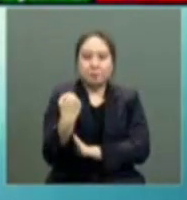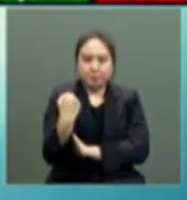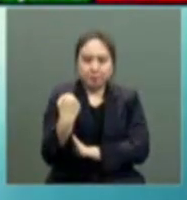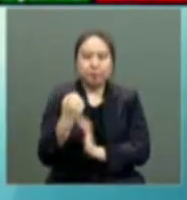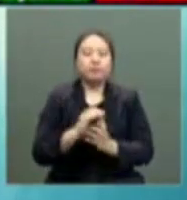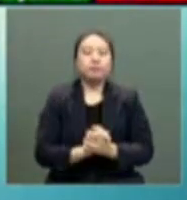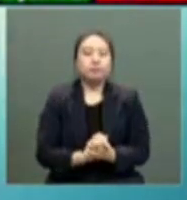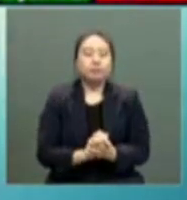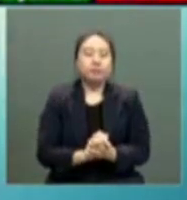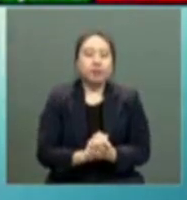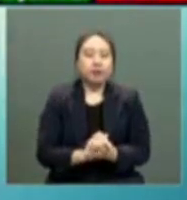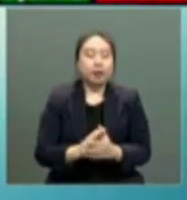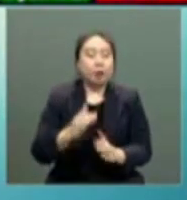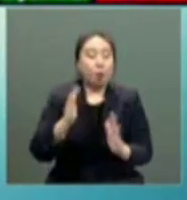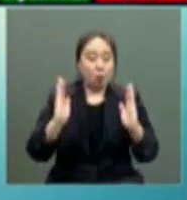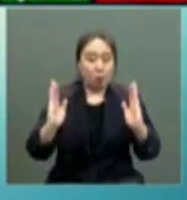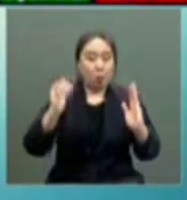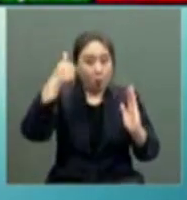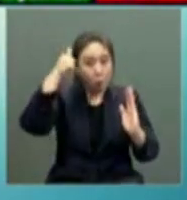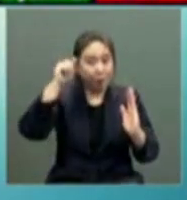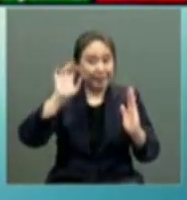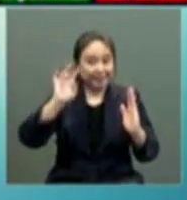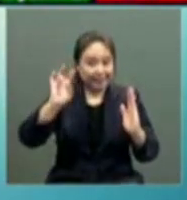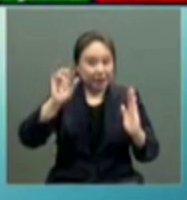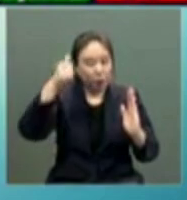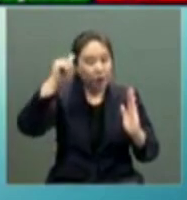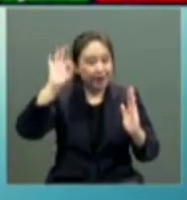หลายท่านจับได้ไหมแล้วเราก็ขอเชิญท่านเข้ามาสู่ระบบของการตรวจทั้งหลายท่านให้ความร่วมมืออย่างดีเราคุมได้อย่างดีเพราะความร่วมมือของพี่น้องประชาชนเพราะฉะนั้นตรงนี้ยืนยันครับว่าว่าเป็นจากการที่เรามีมาตรการต่างๆที่เข้มอย่างนี้แล้วช่วงเวลาของ7วัน 9